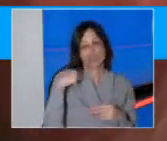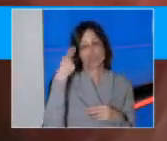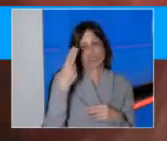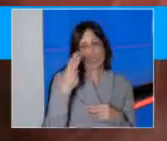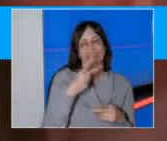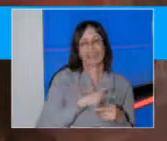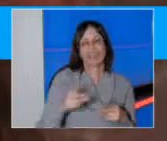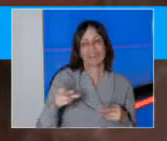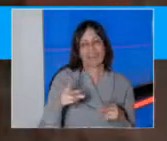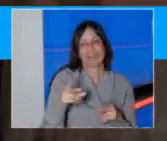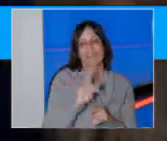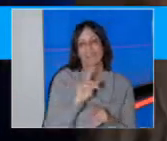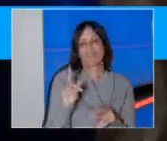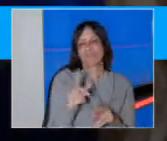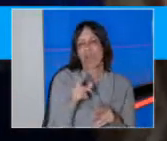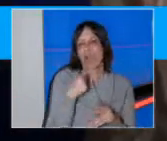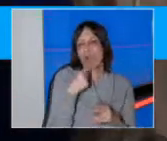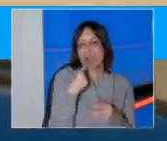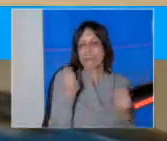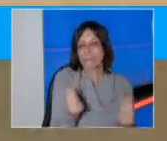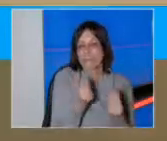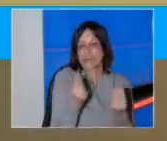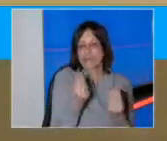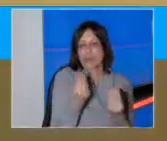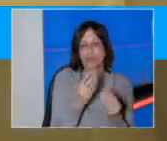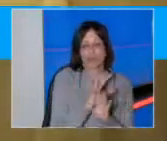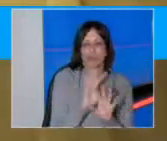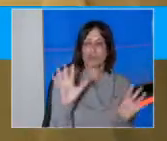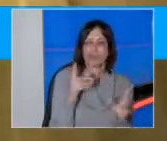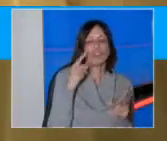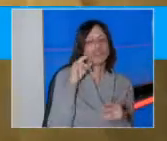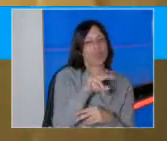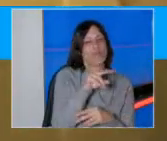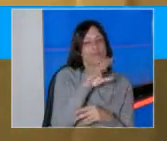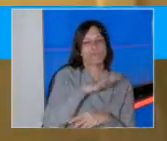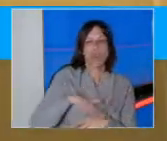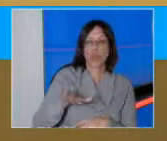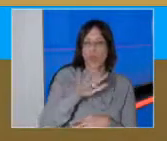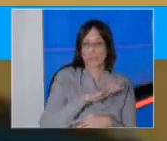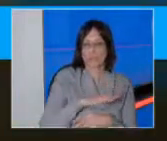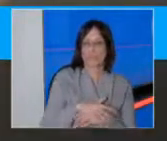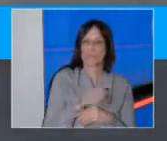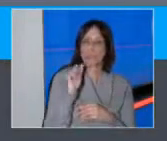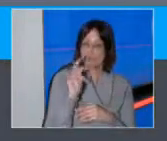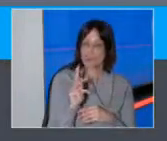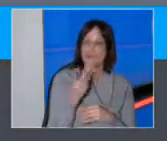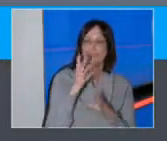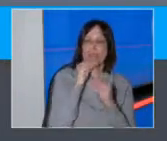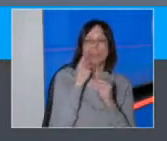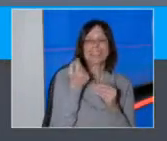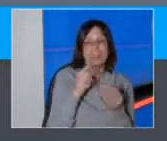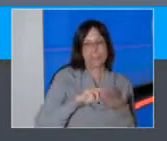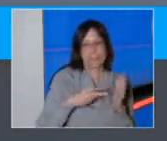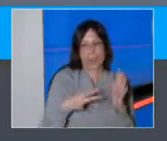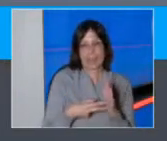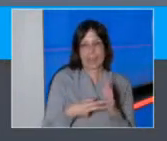נקי לגמרי מכל טענה ומכל רבב של טענה, ושקוף לכולם. אוקיי. בואו נדבר בכל זאת קצת פוליטיקה